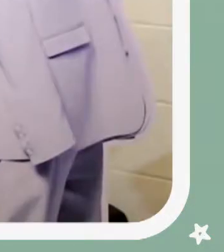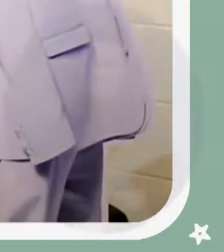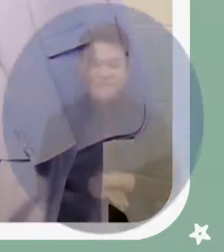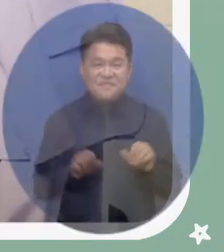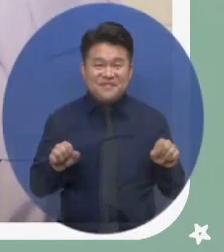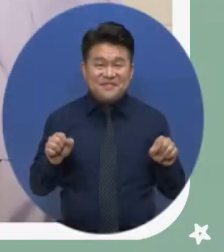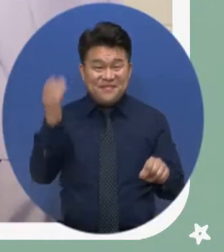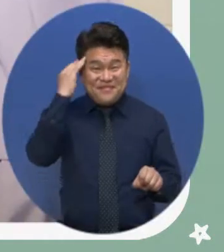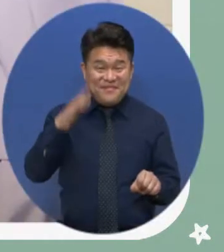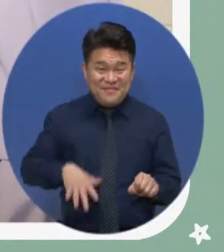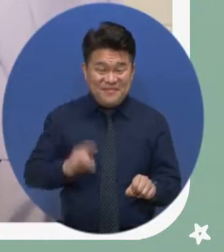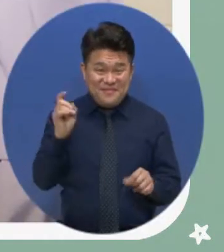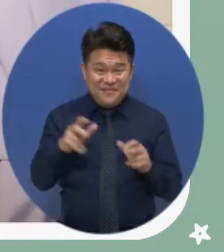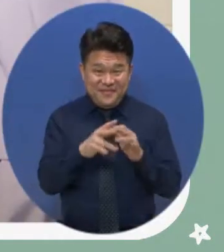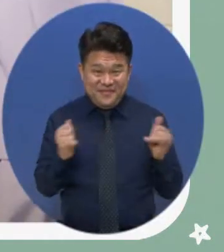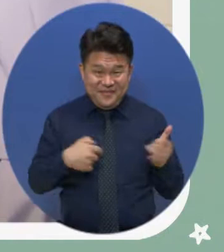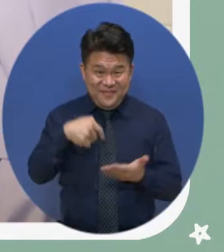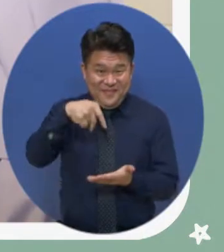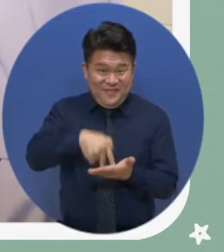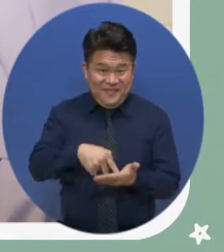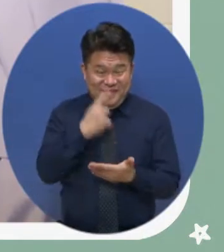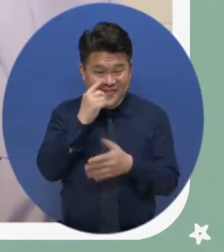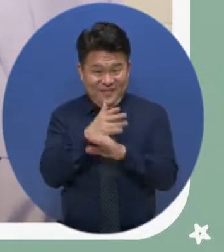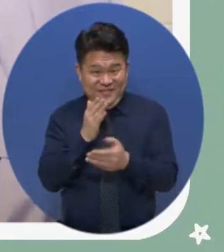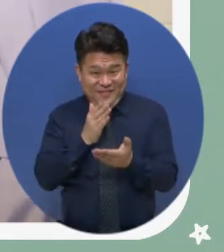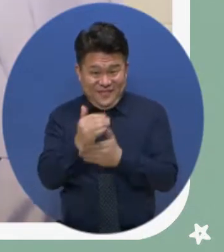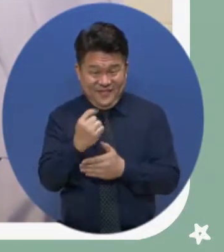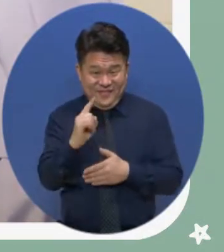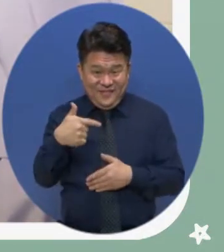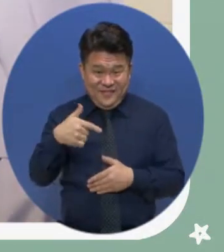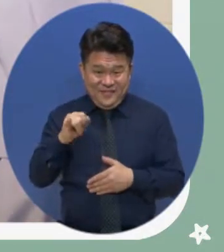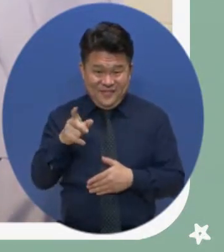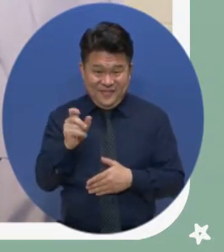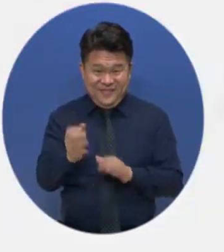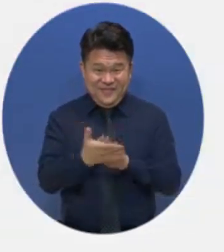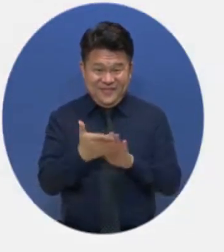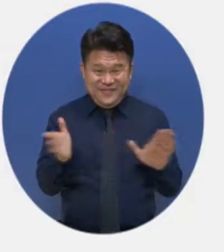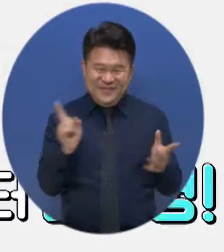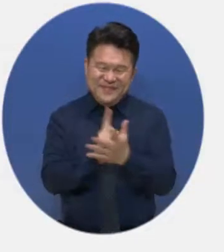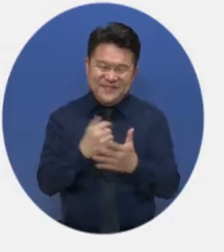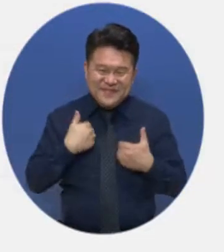안녕하세요. 국내 최초 장애인 스탠드업 코미디언 한기명입니다. 반갑습니다.